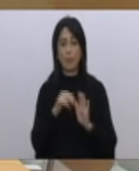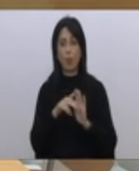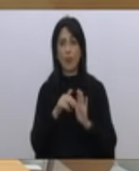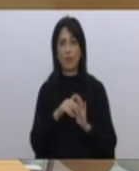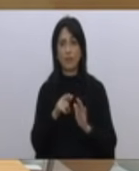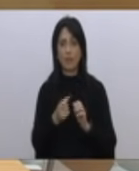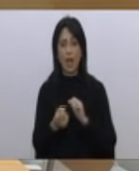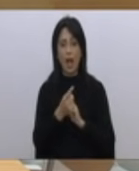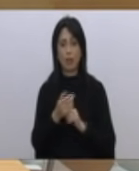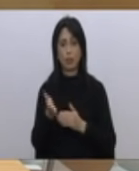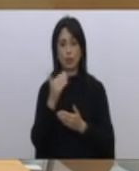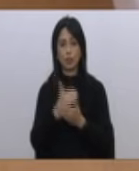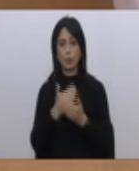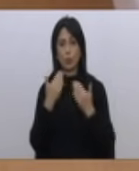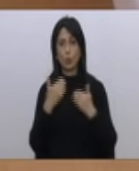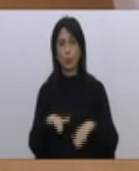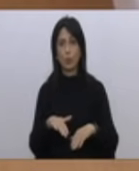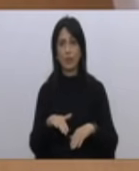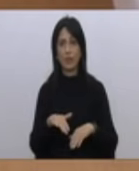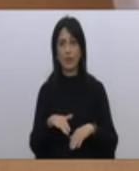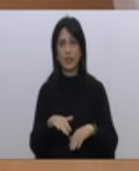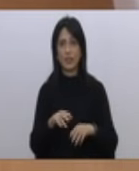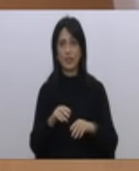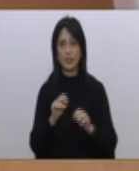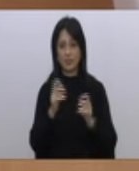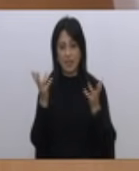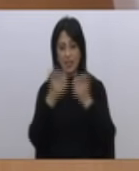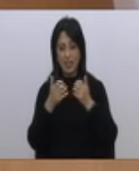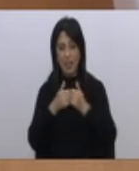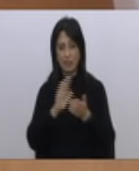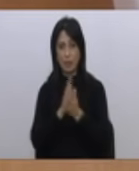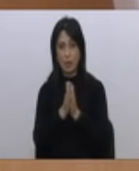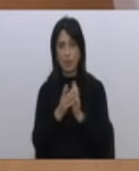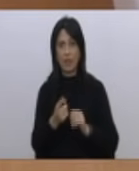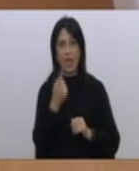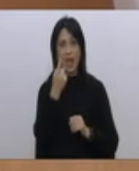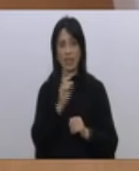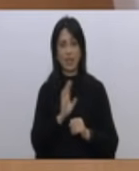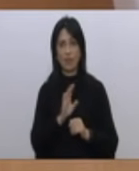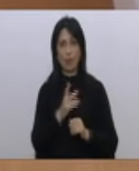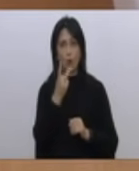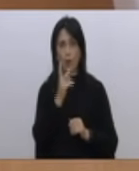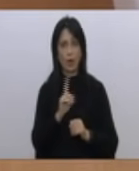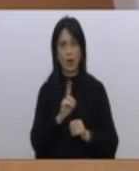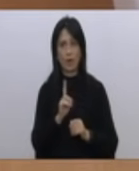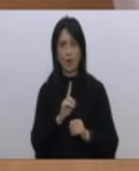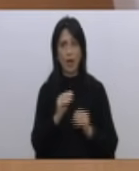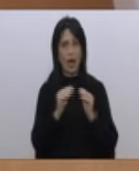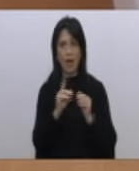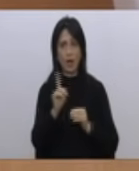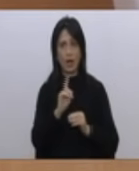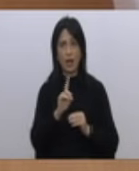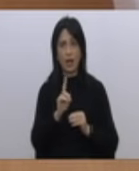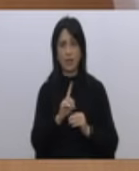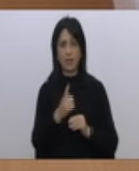რომელიც აღმოჩნდა შემდეგ უკვე წესიერად დათვლის პირობებში. ერთი კი არა, ან ორი კი არა, ან 10 კი არა,